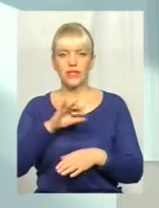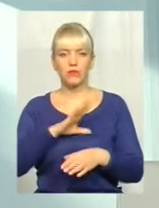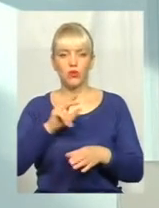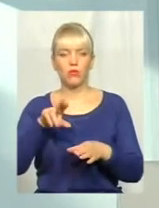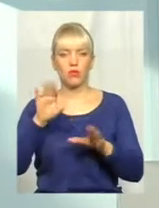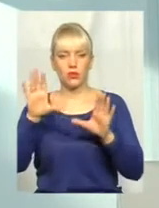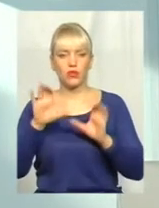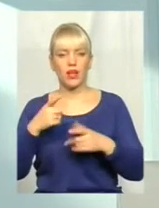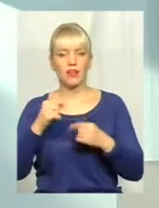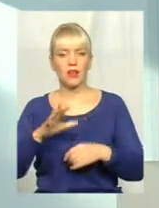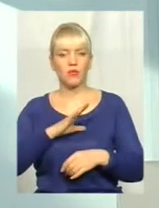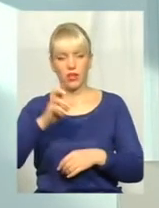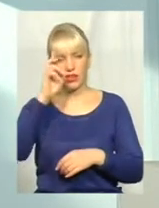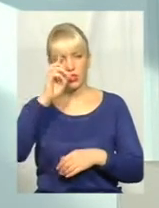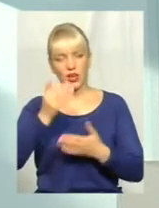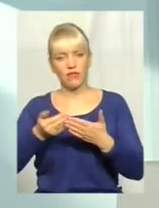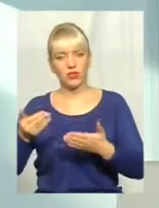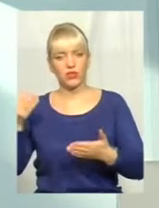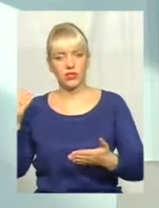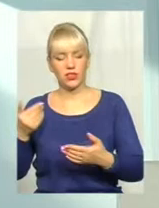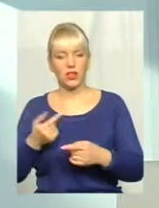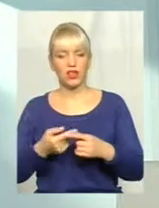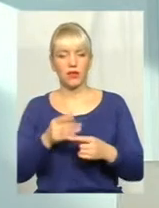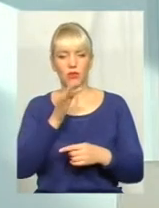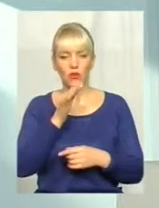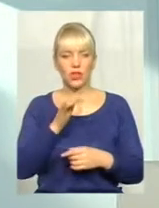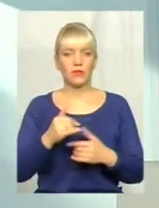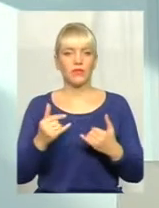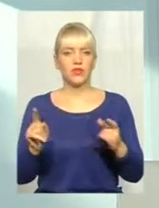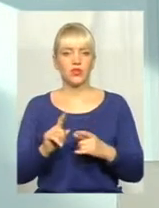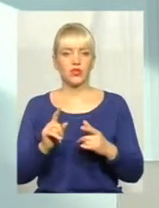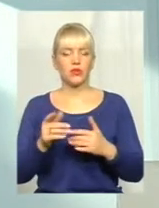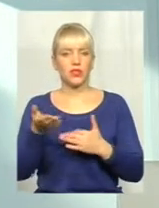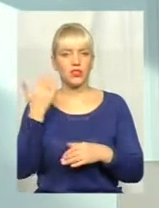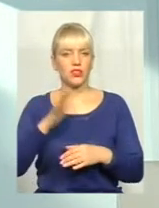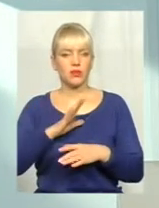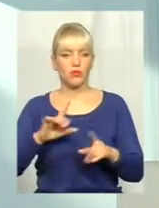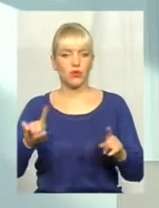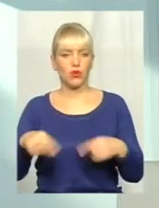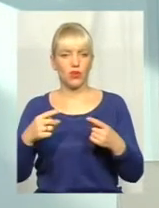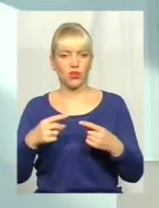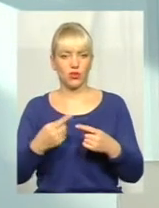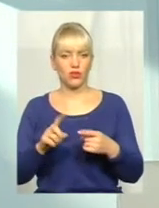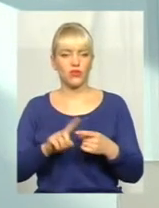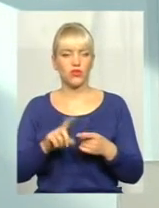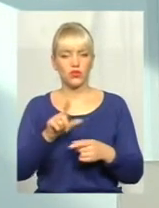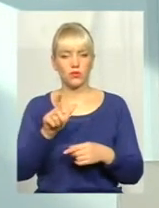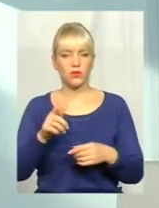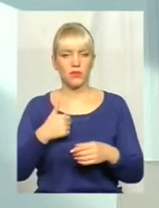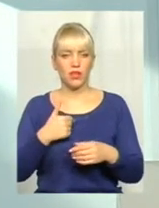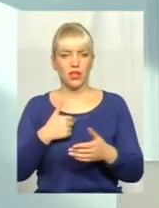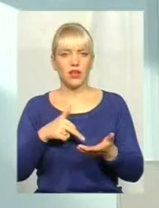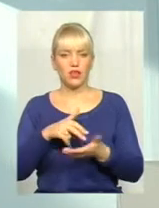була держава до цієї пори і де вона зараз є, щоб не організувала, щоб люди отримали законну зарплату? Я йду